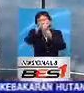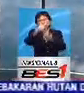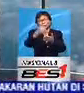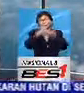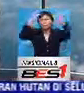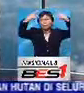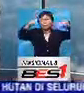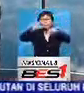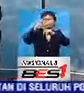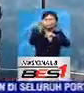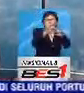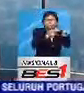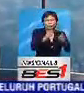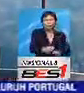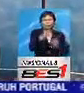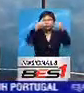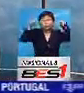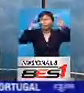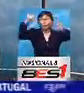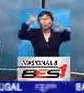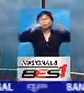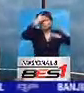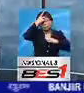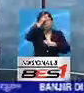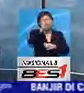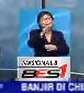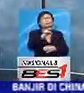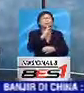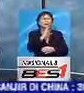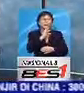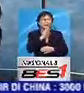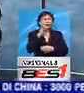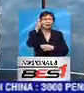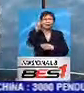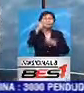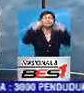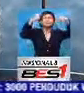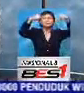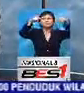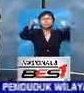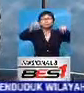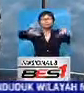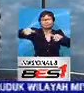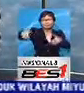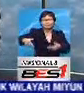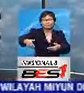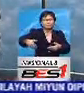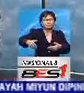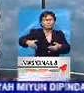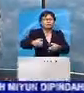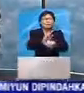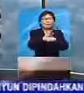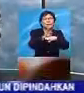menurut presiden persatuan Usahawan graduan Malaysia Datuk muzamir Mustafa ia bakal dicapai menerusi pengenalan maraton padanan